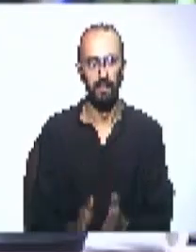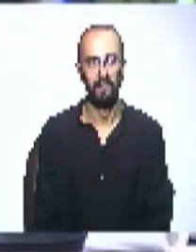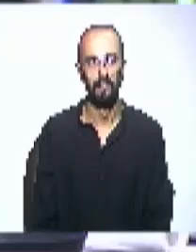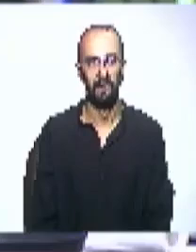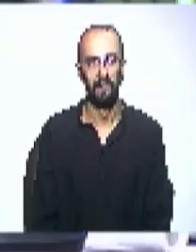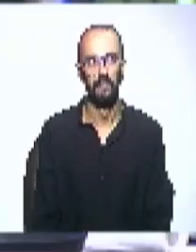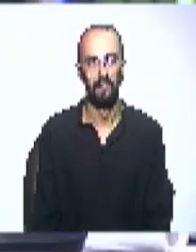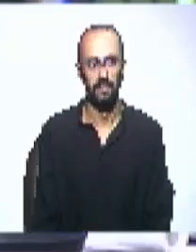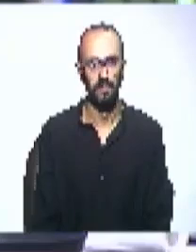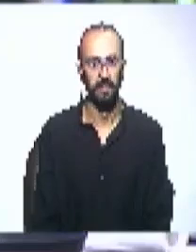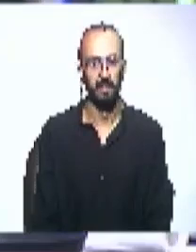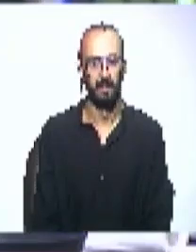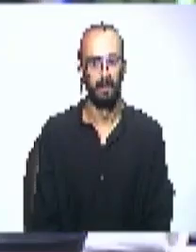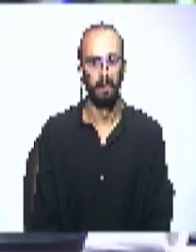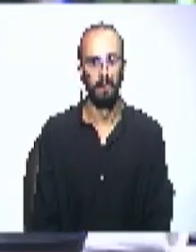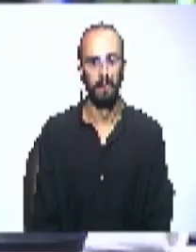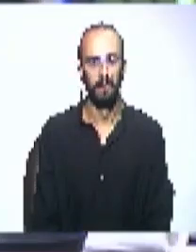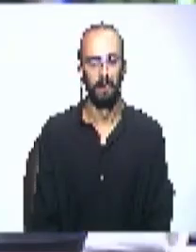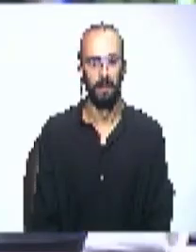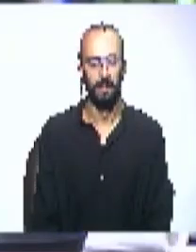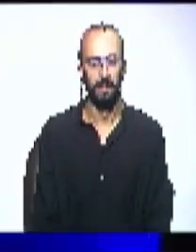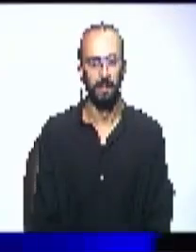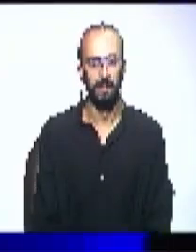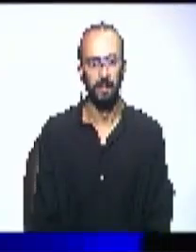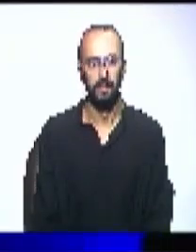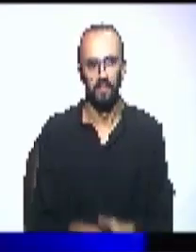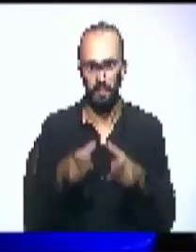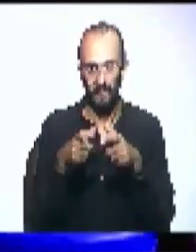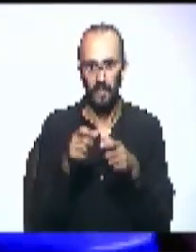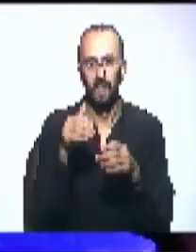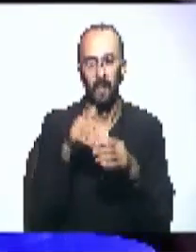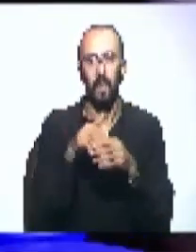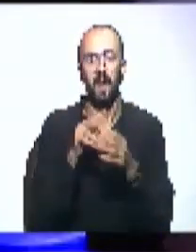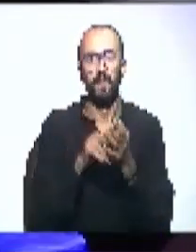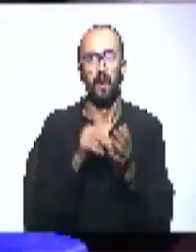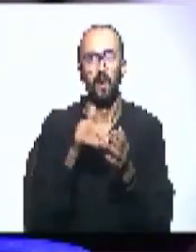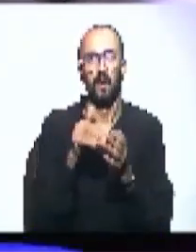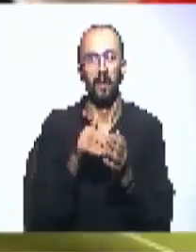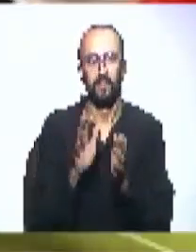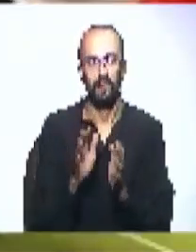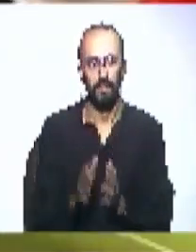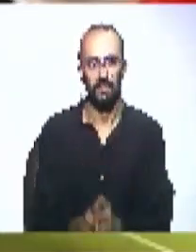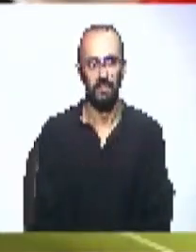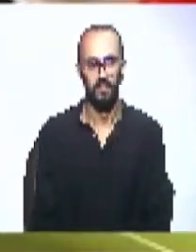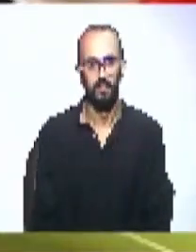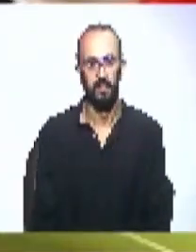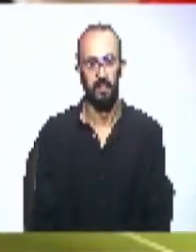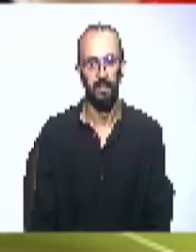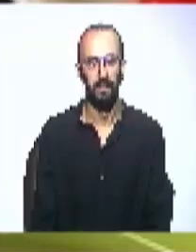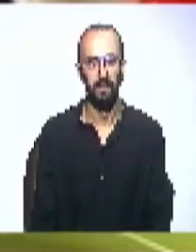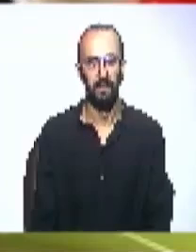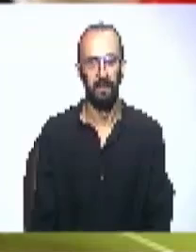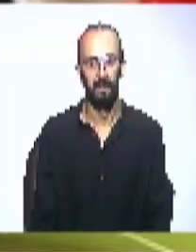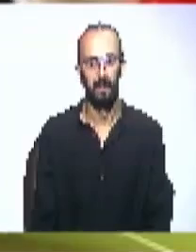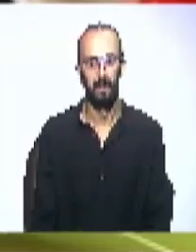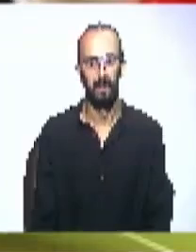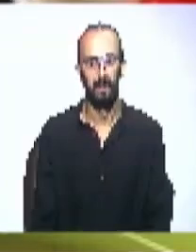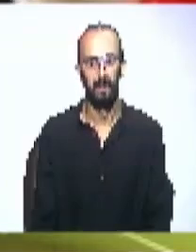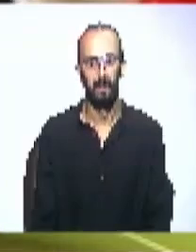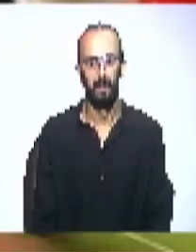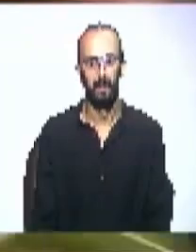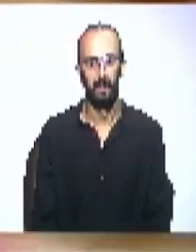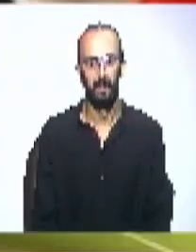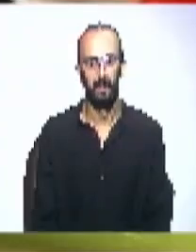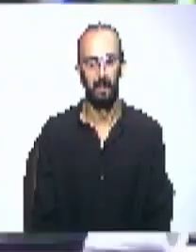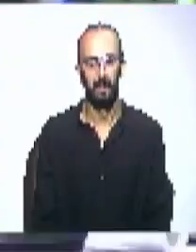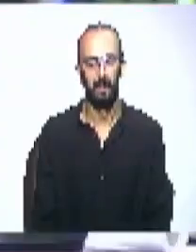اهو اللي انت طلبتيه. اهو البرجر بالجبن. اهو برجر المحشي كده. اهو ده المخرج اللي طلب على فكره. اهو